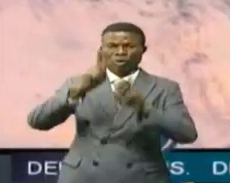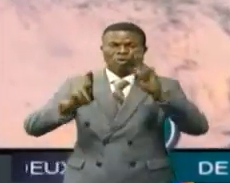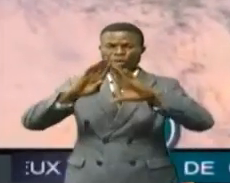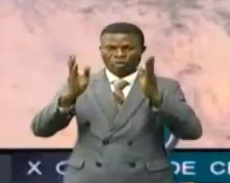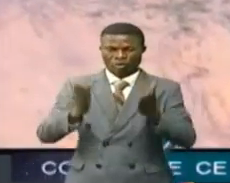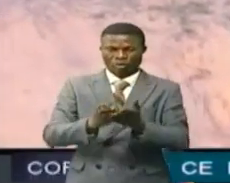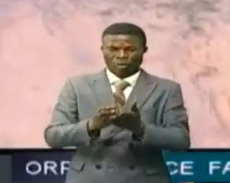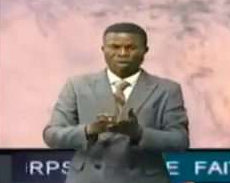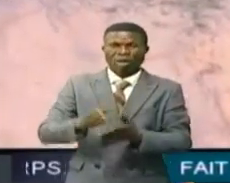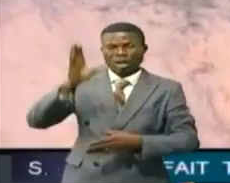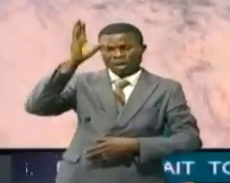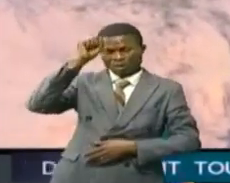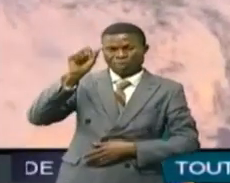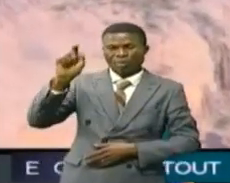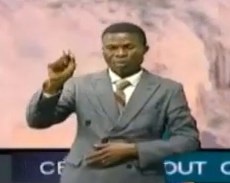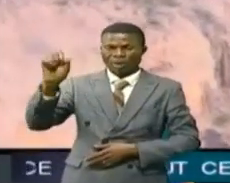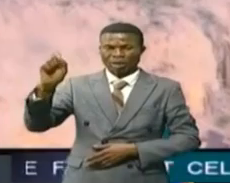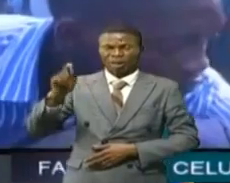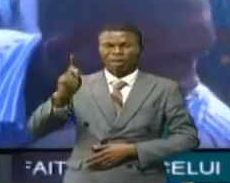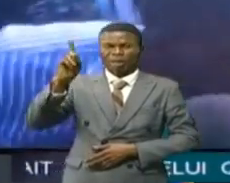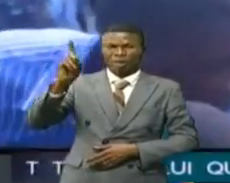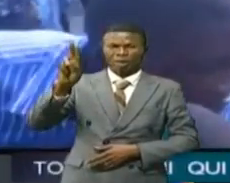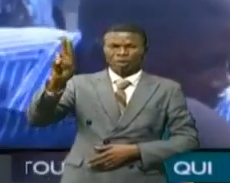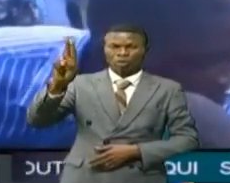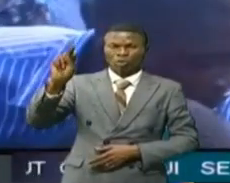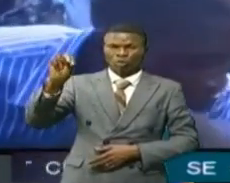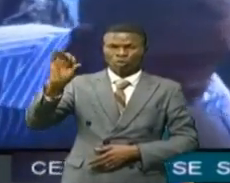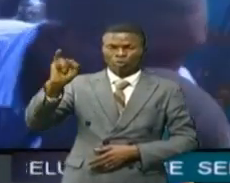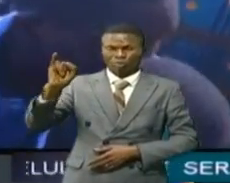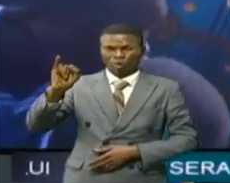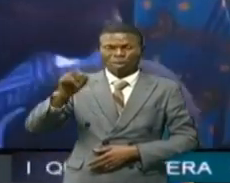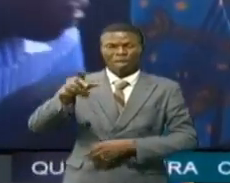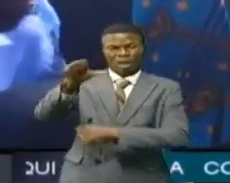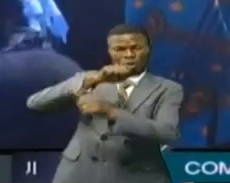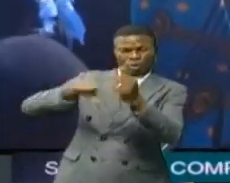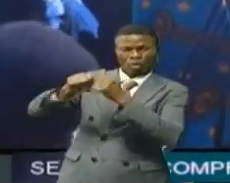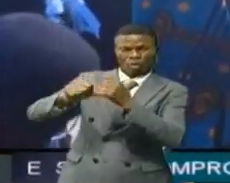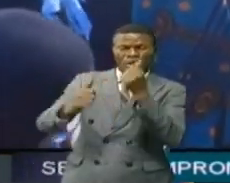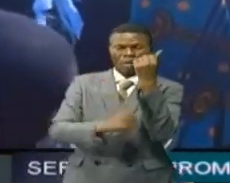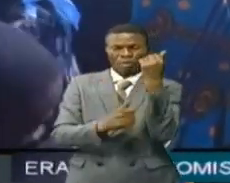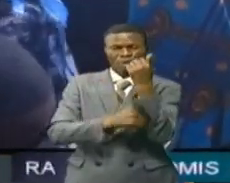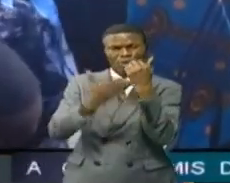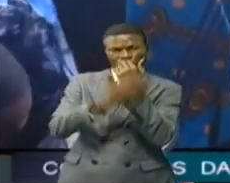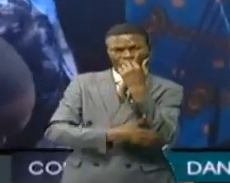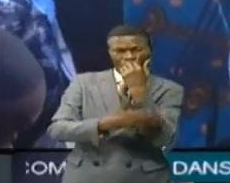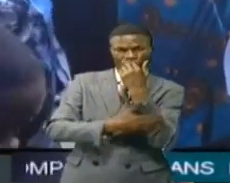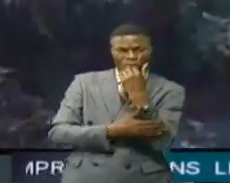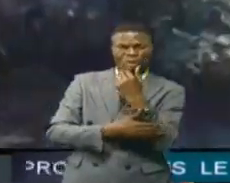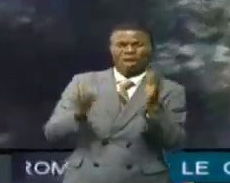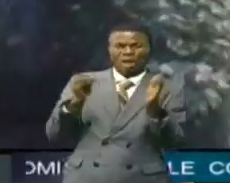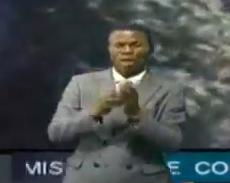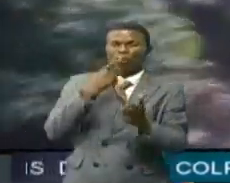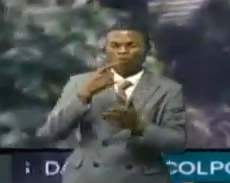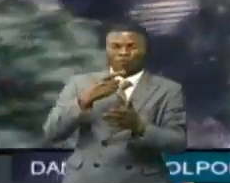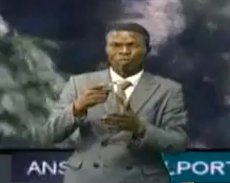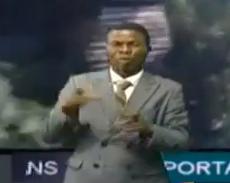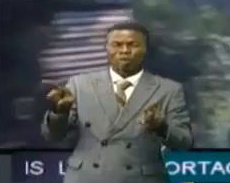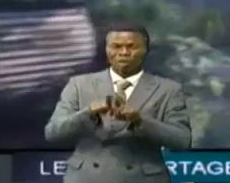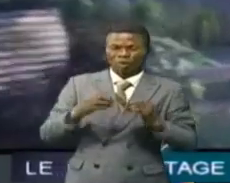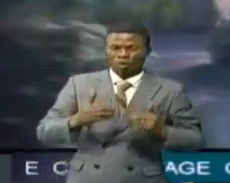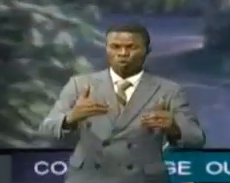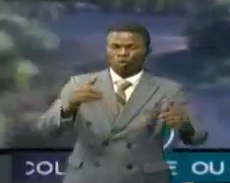du plateau de Bateke, Doumi et les environs en faveur des vulnérables. Il s'est dénoté que la démarche